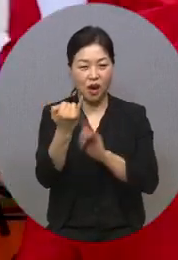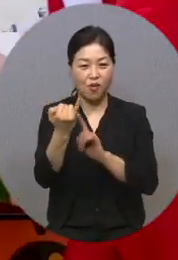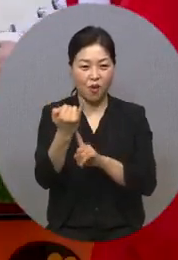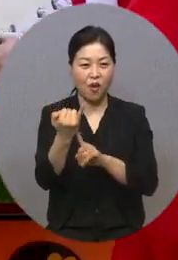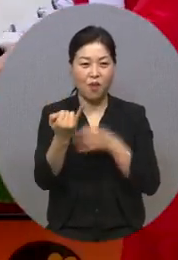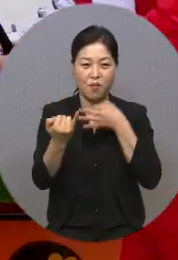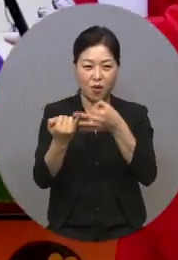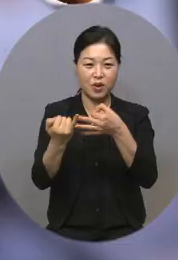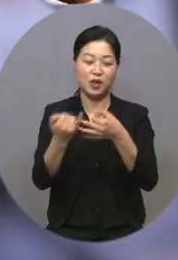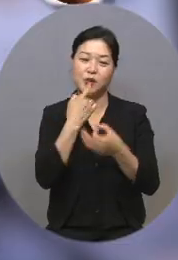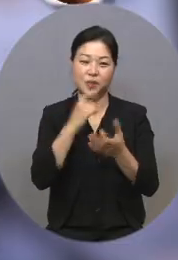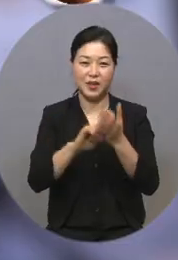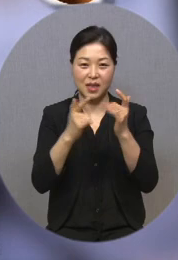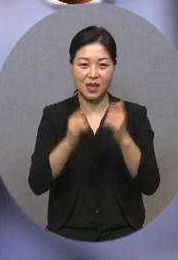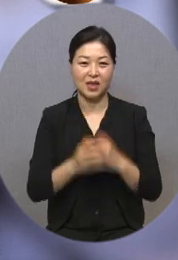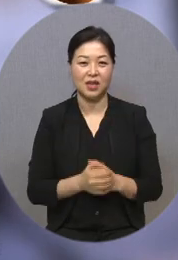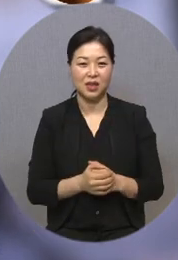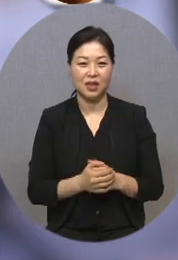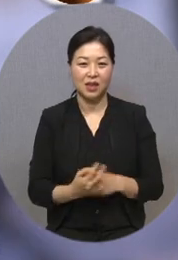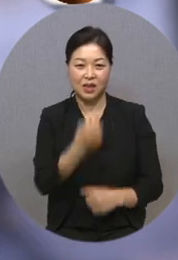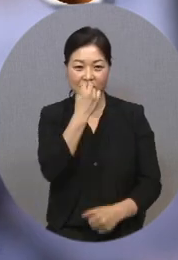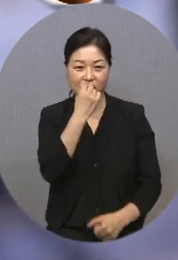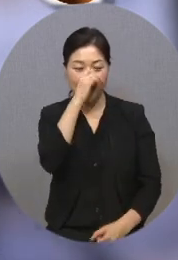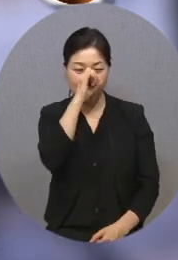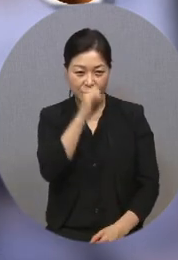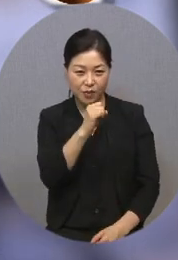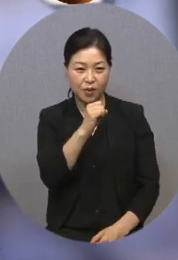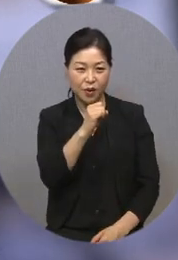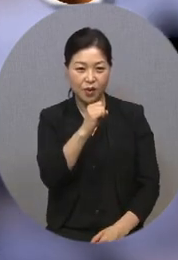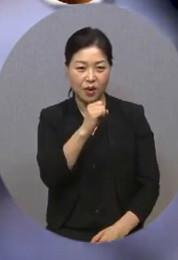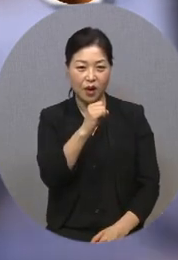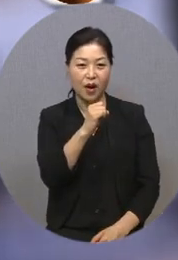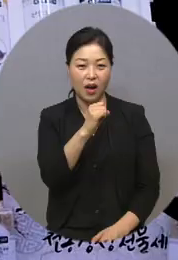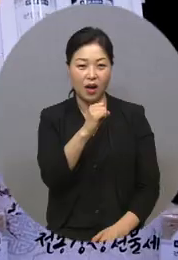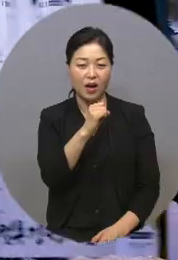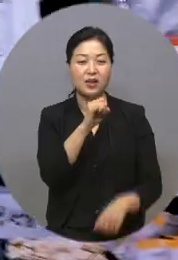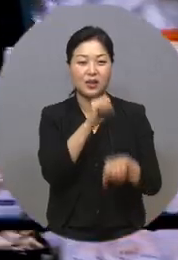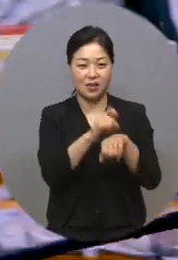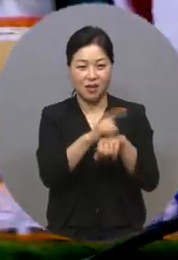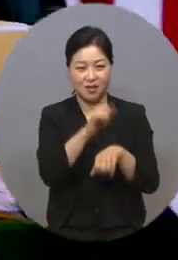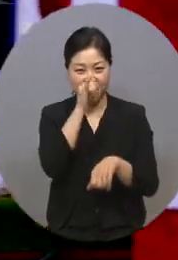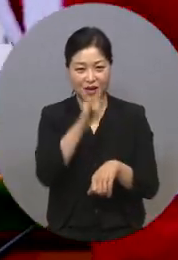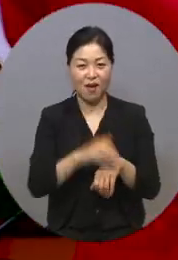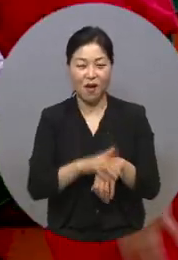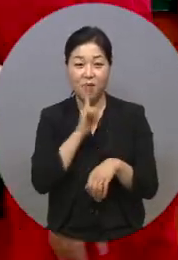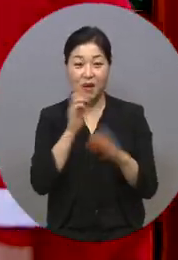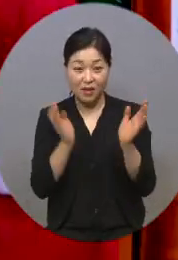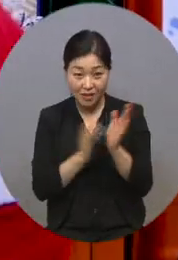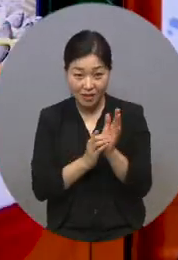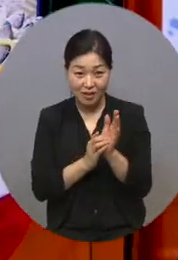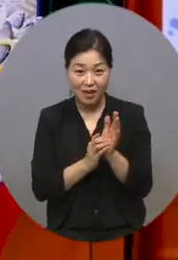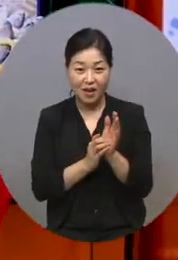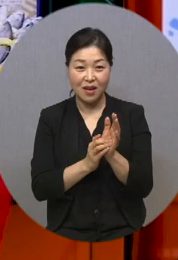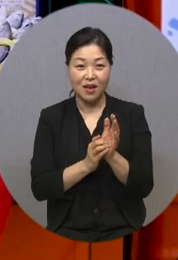않은데. 자. 향이 뛰어난 게 특장점입니다. 여기까지! 오!